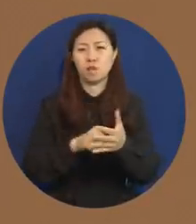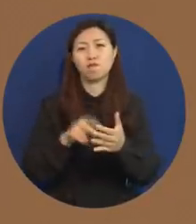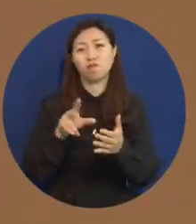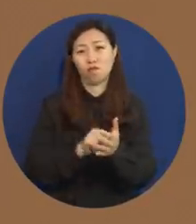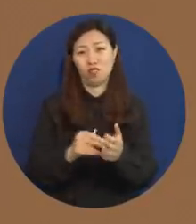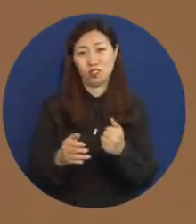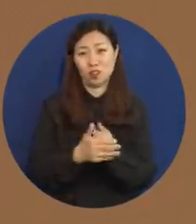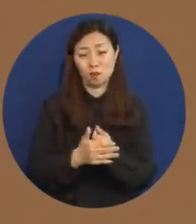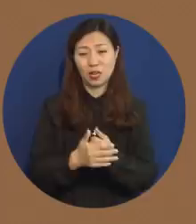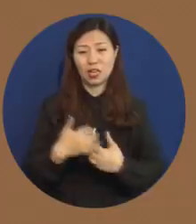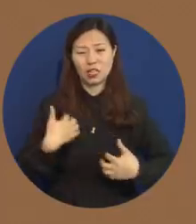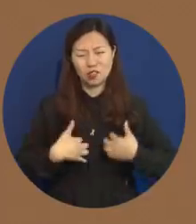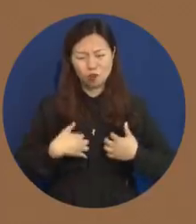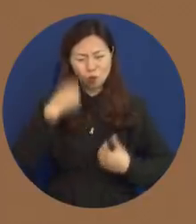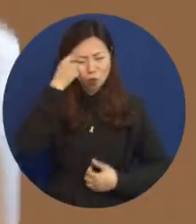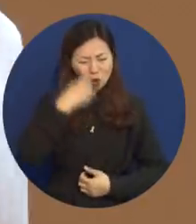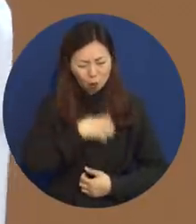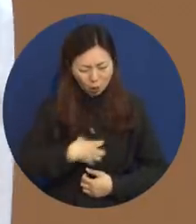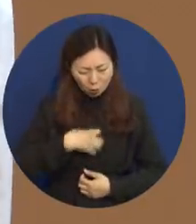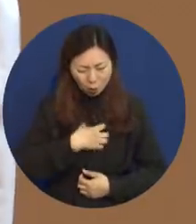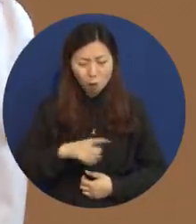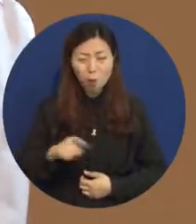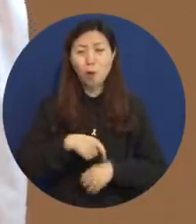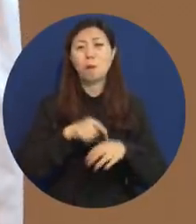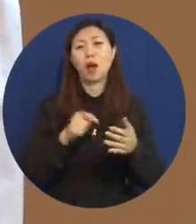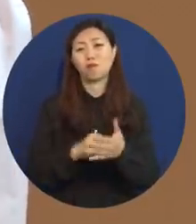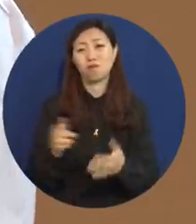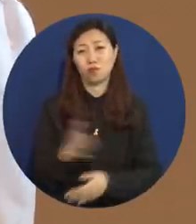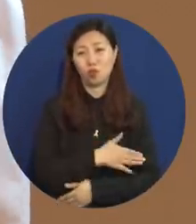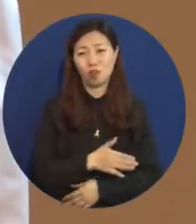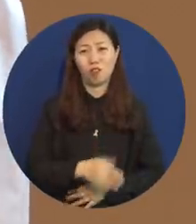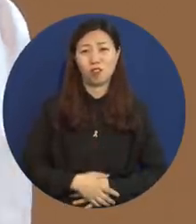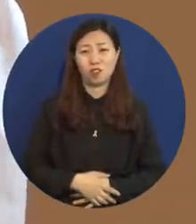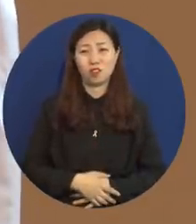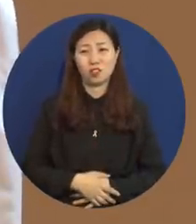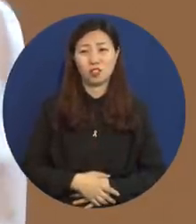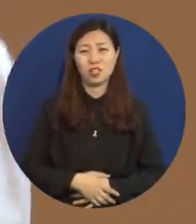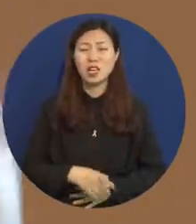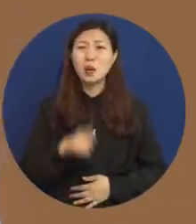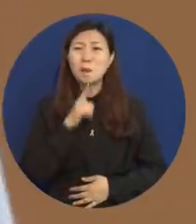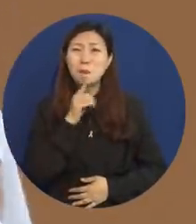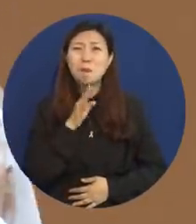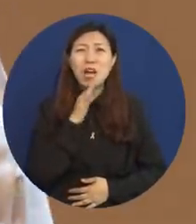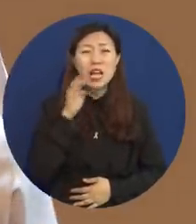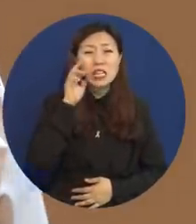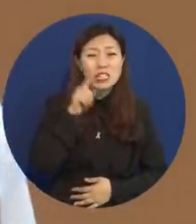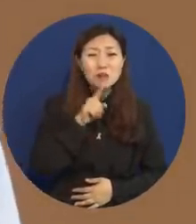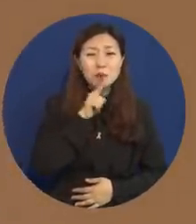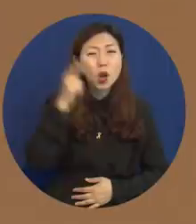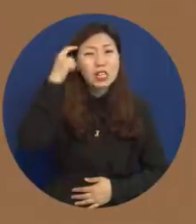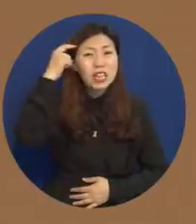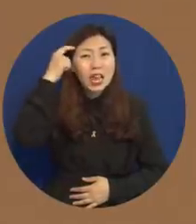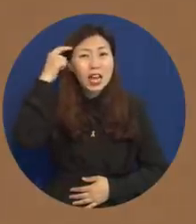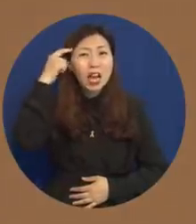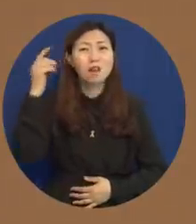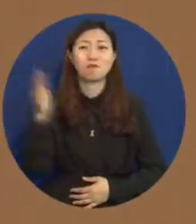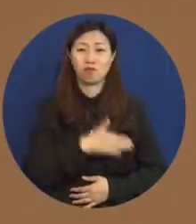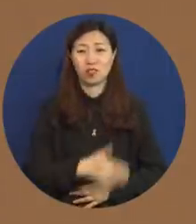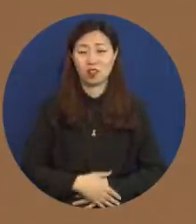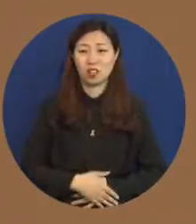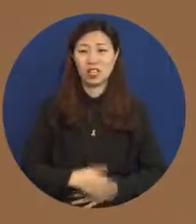산다? 마음에서 해요. 이러쿵저러쿵은 어디 산다? 생각을 해요. 그래서